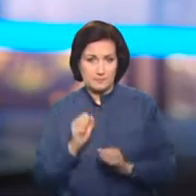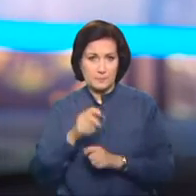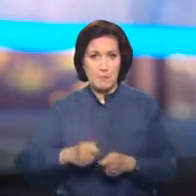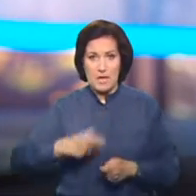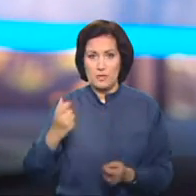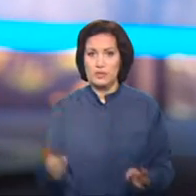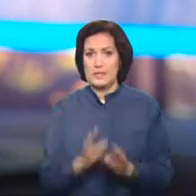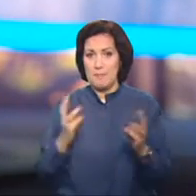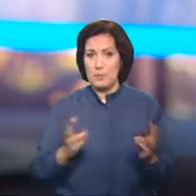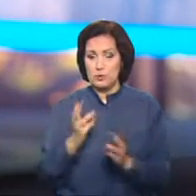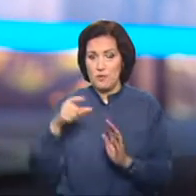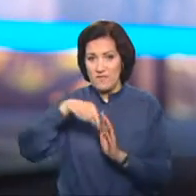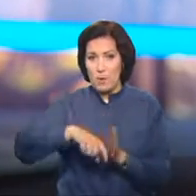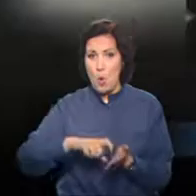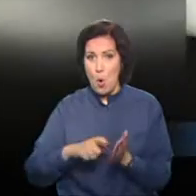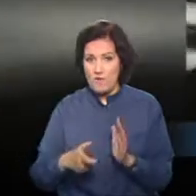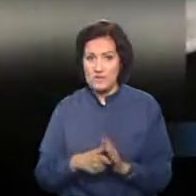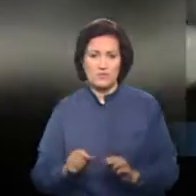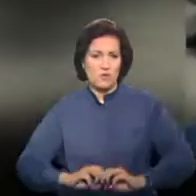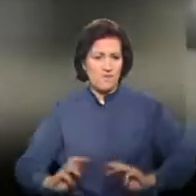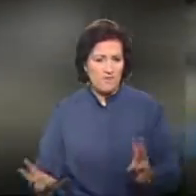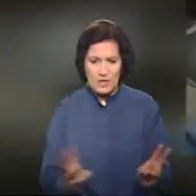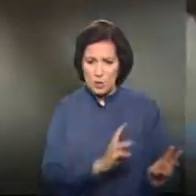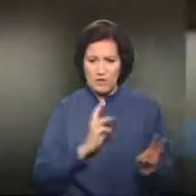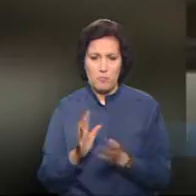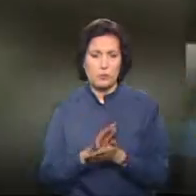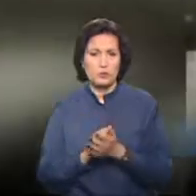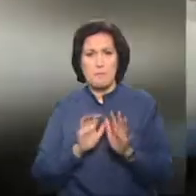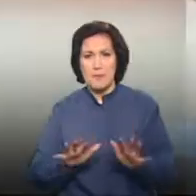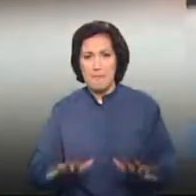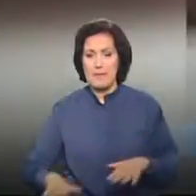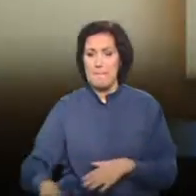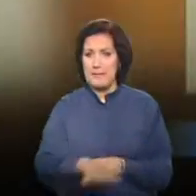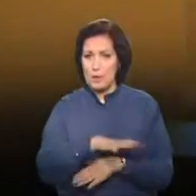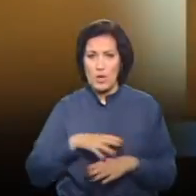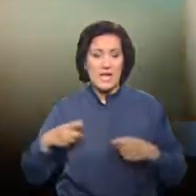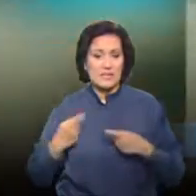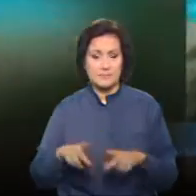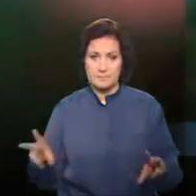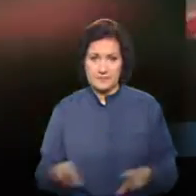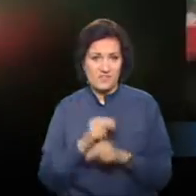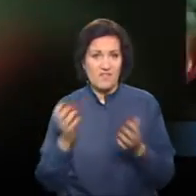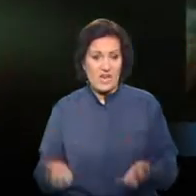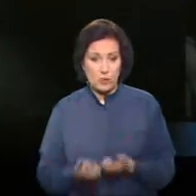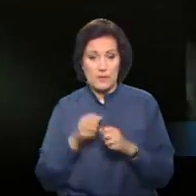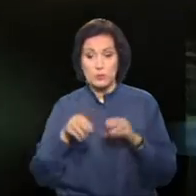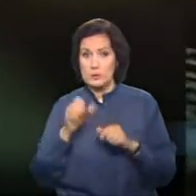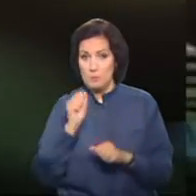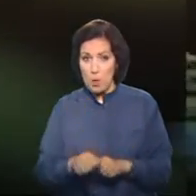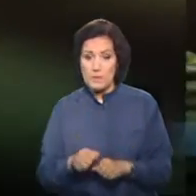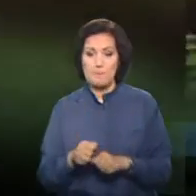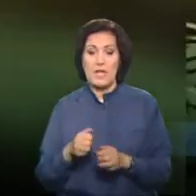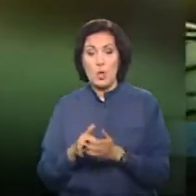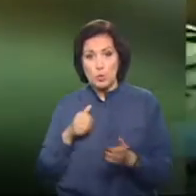займистою сумішю всередину офісу. Той вигорів, пошкоджені меблі і підлога. Техніку вдалося врятувати, бо сусіди змогли до